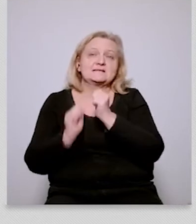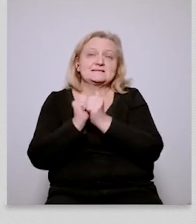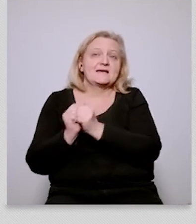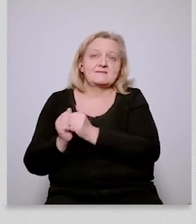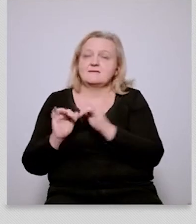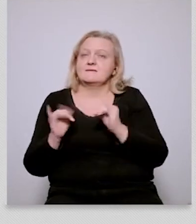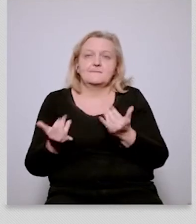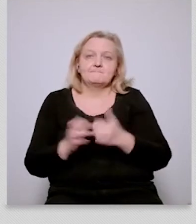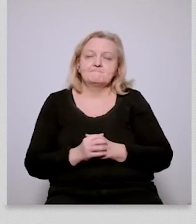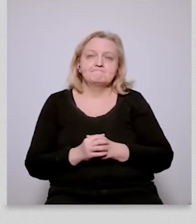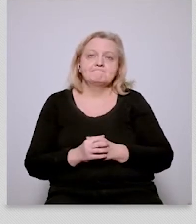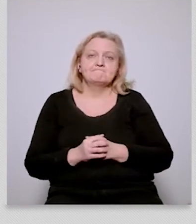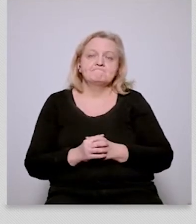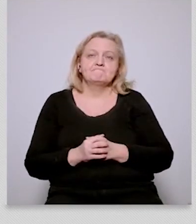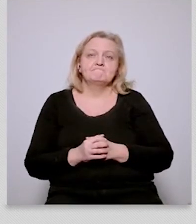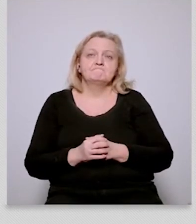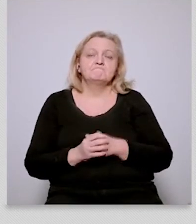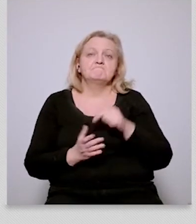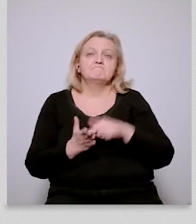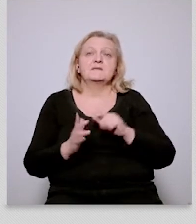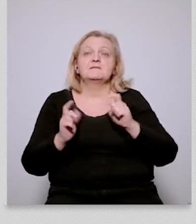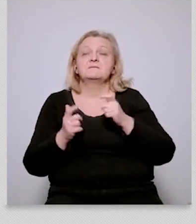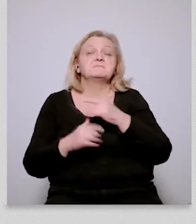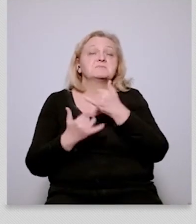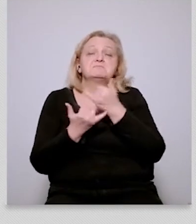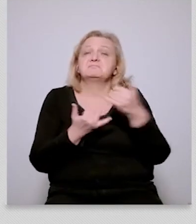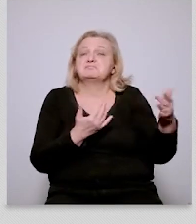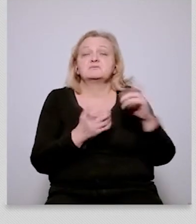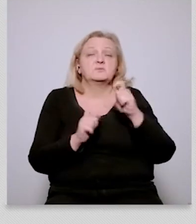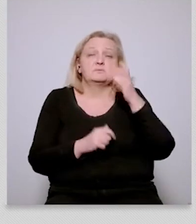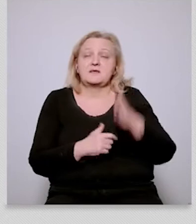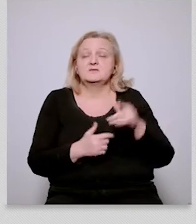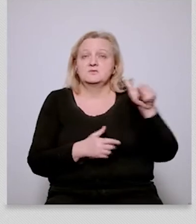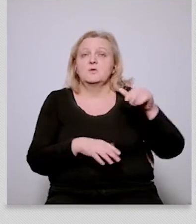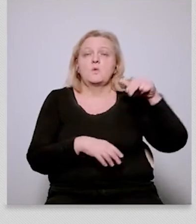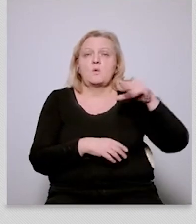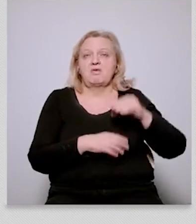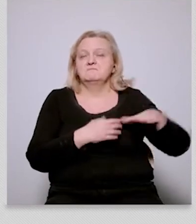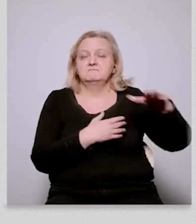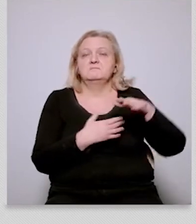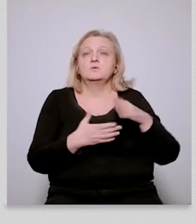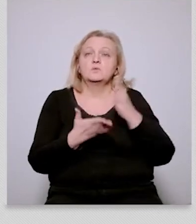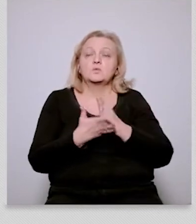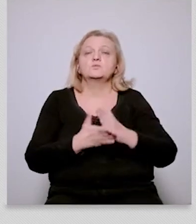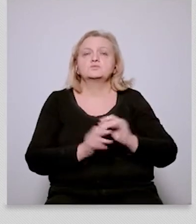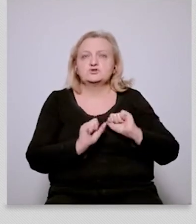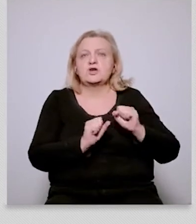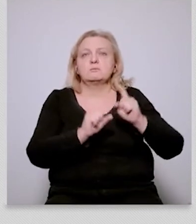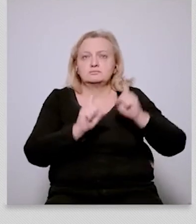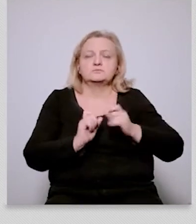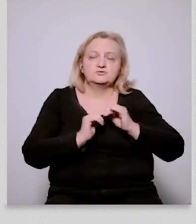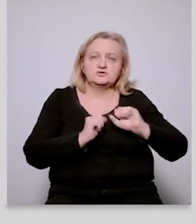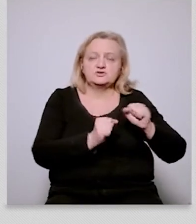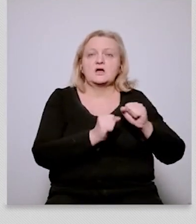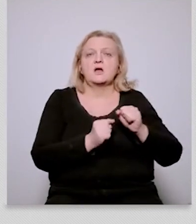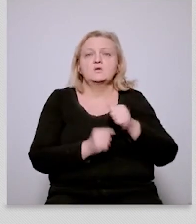to co się będzie działo na szczeblu Unii Europejskiej w zakresie wdrażania już zielonego ładu i co